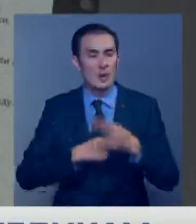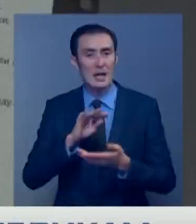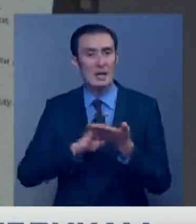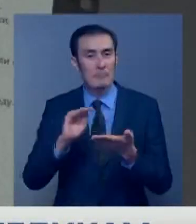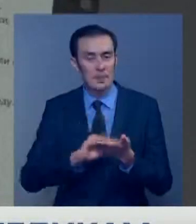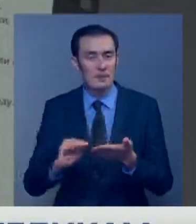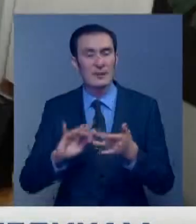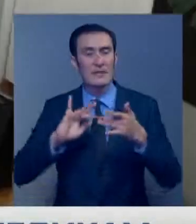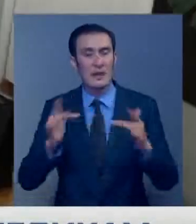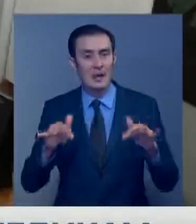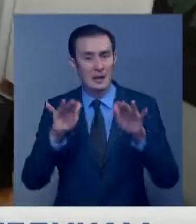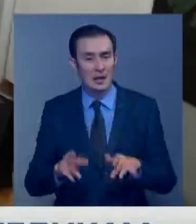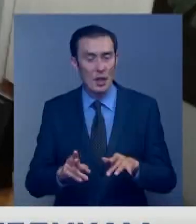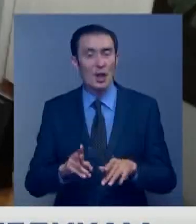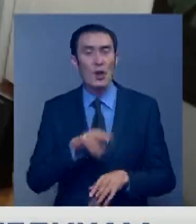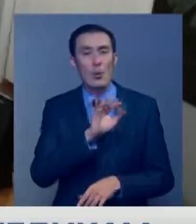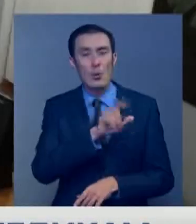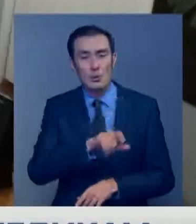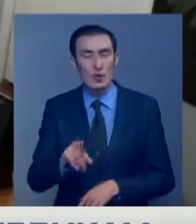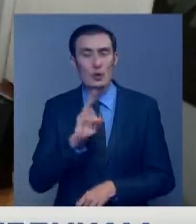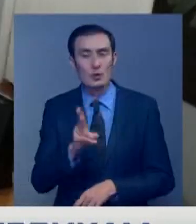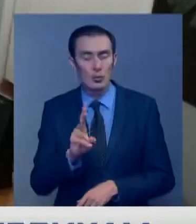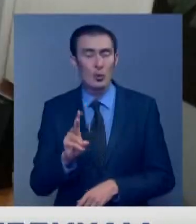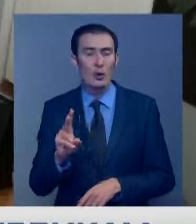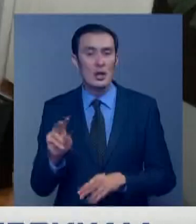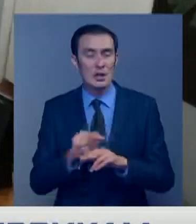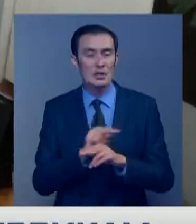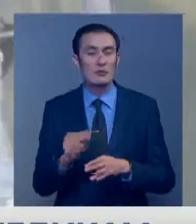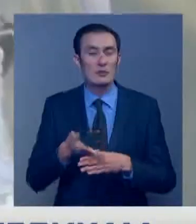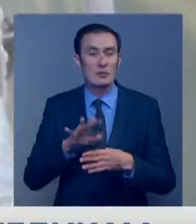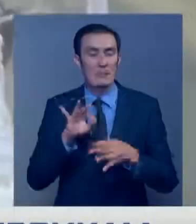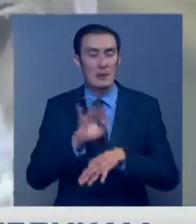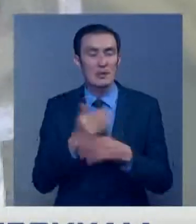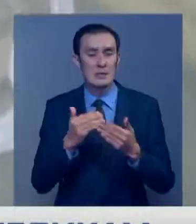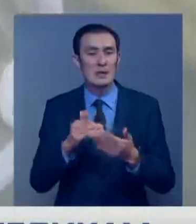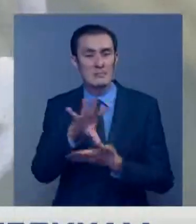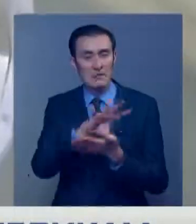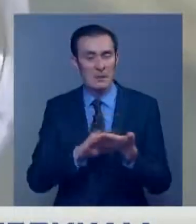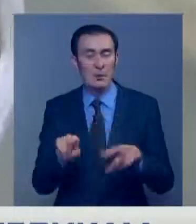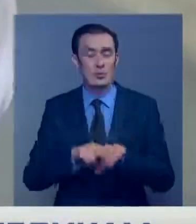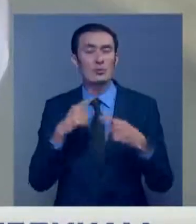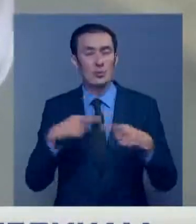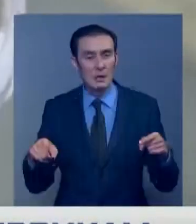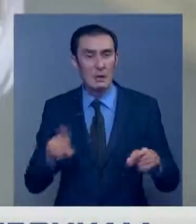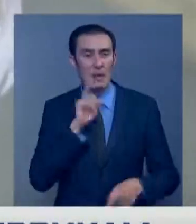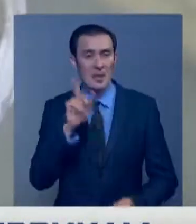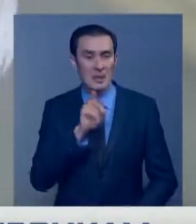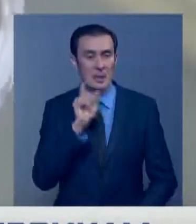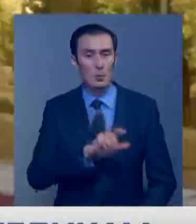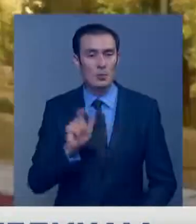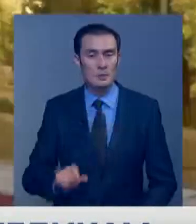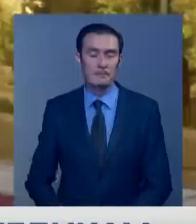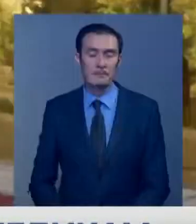пишет в соцсетях о тех, кто борется с опасным вирусом на передовой. Ее примеру уже последовали и другие – молодые